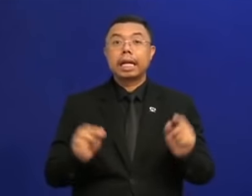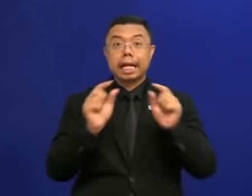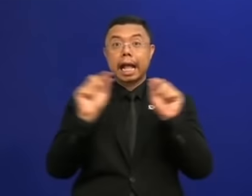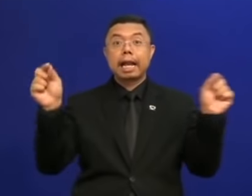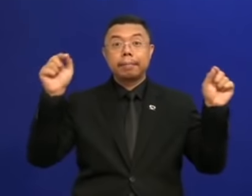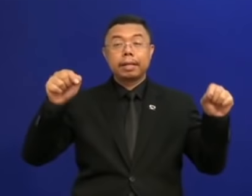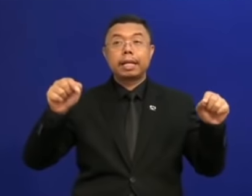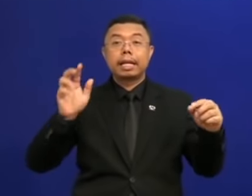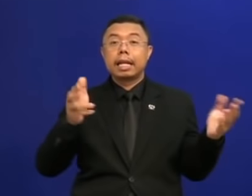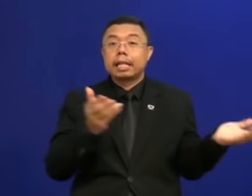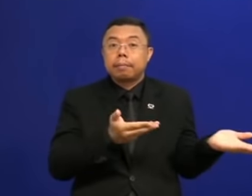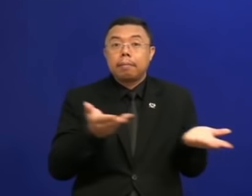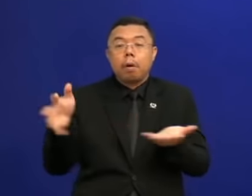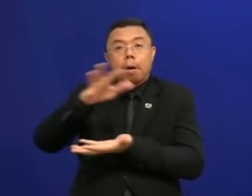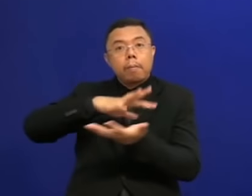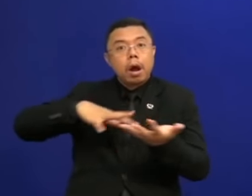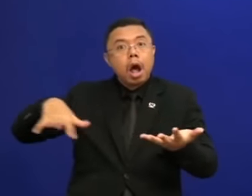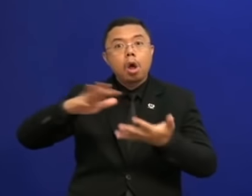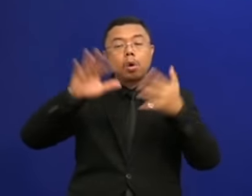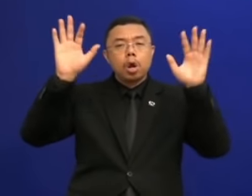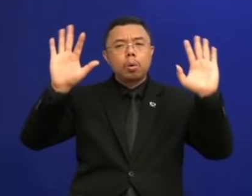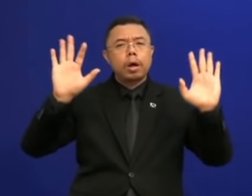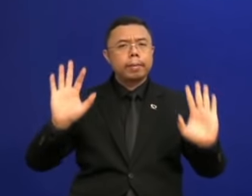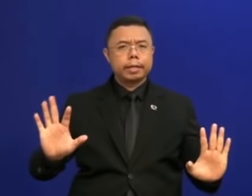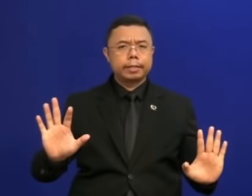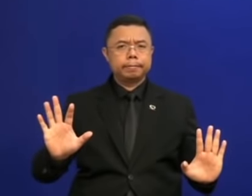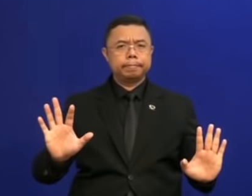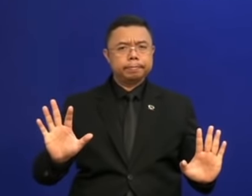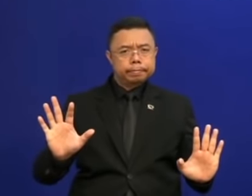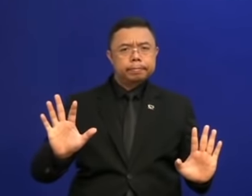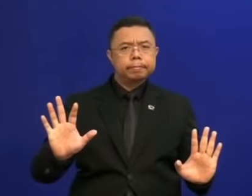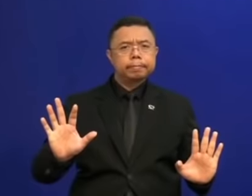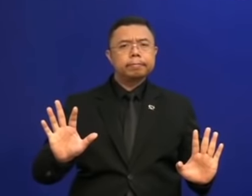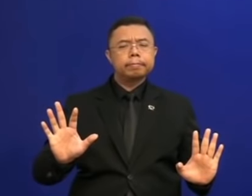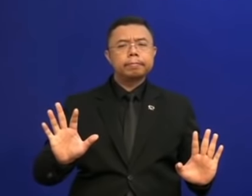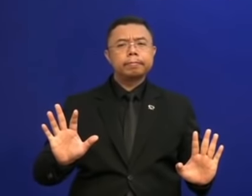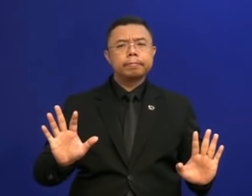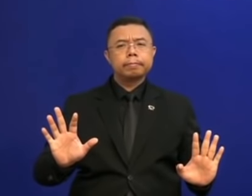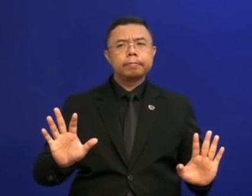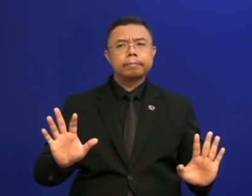Kalimat ini akan membawa dampak yang luar biasa.